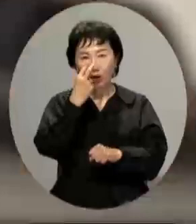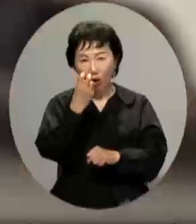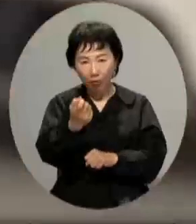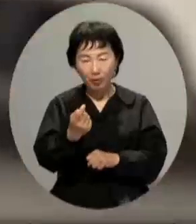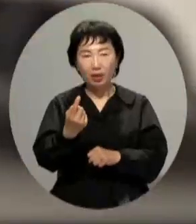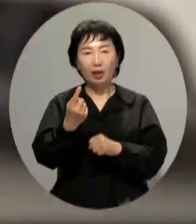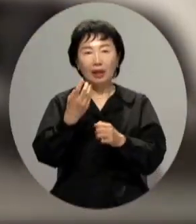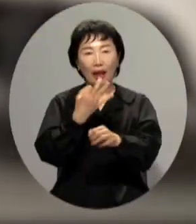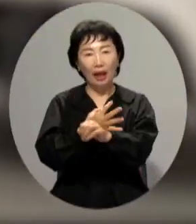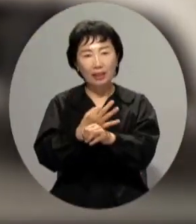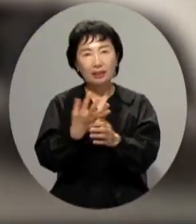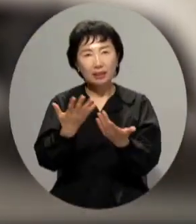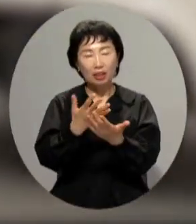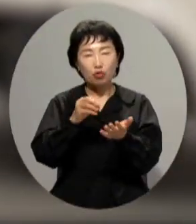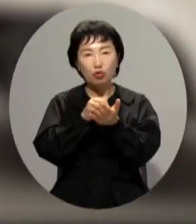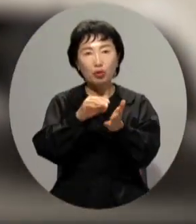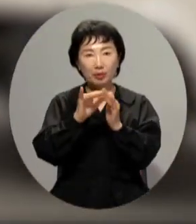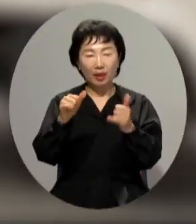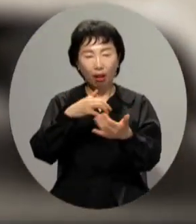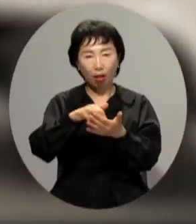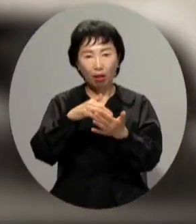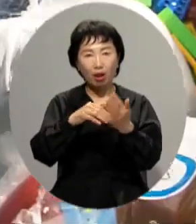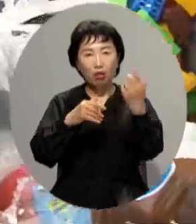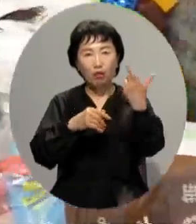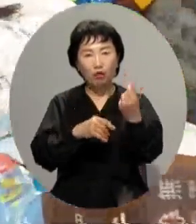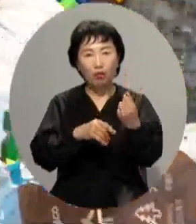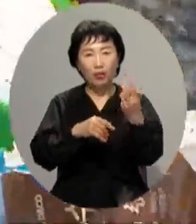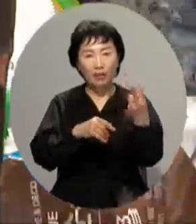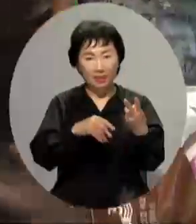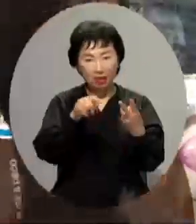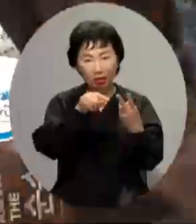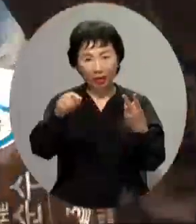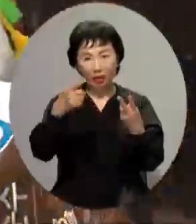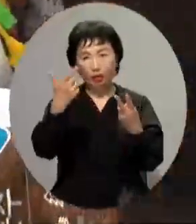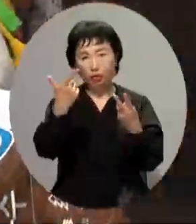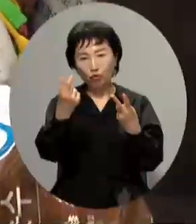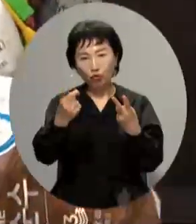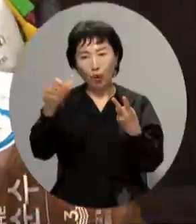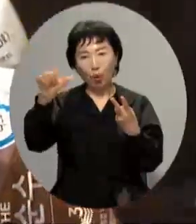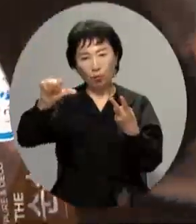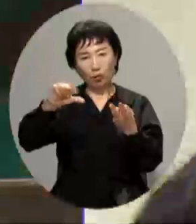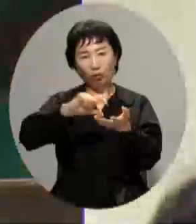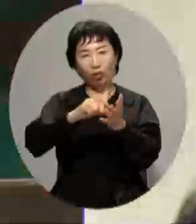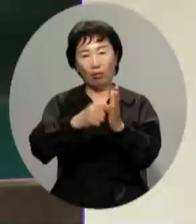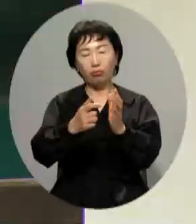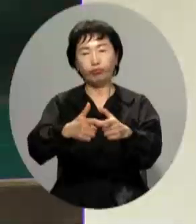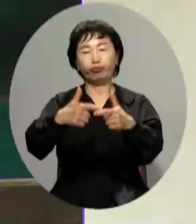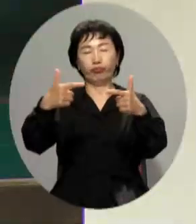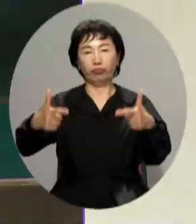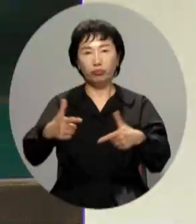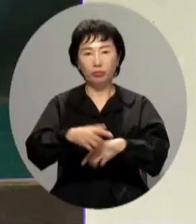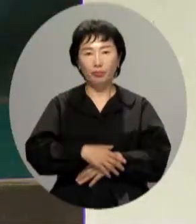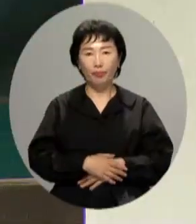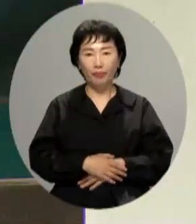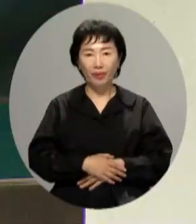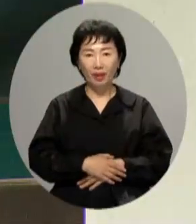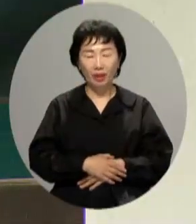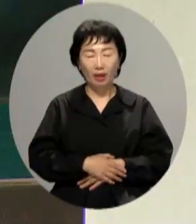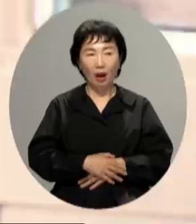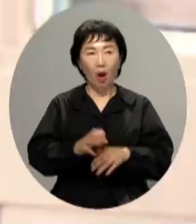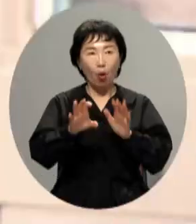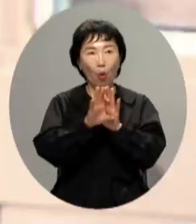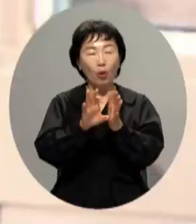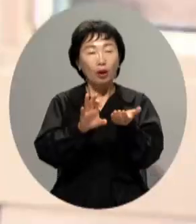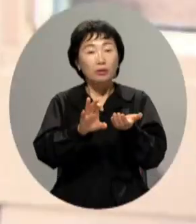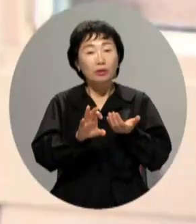노무직의 취업자 수가 6만 2천 명에서 6만 6천 명으로 증가했습니다. 코로나19